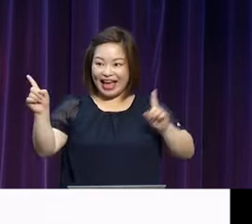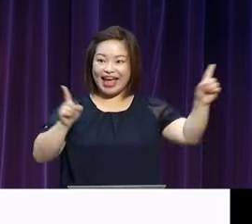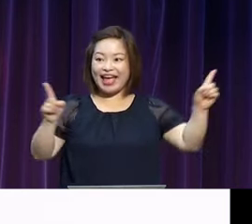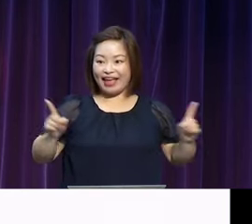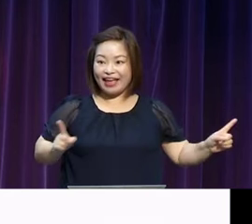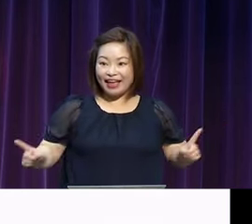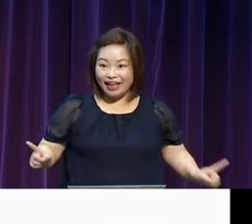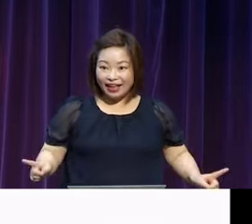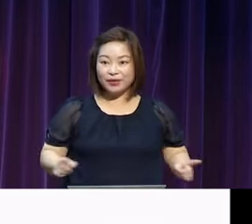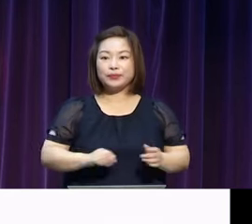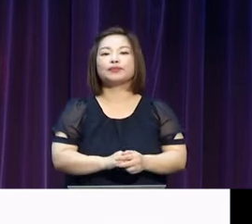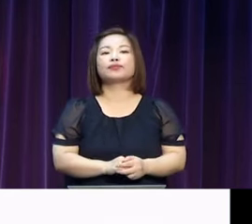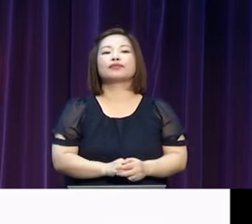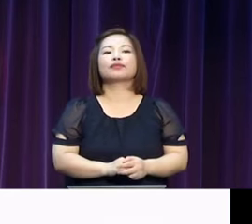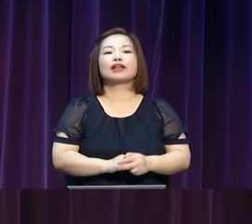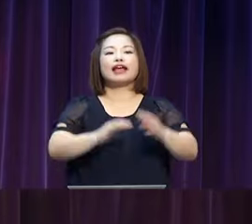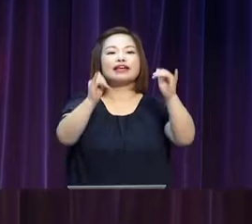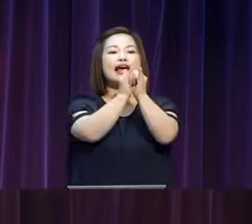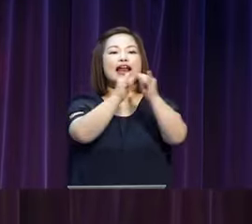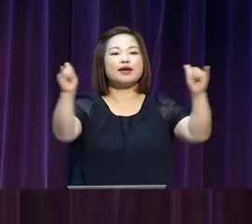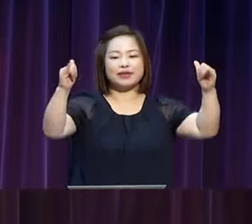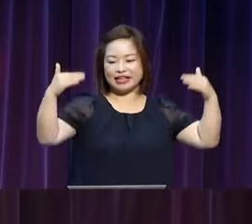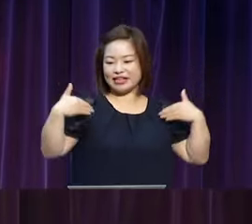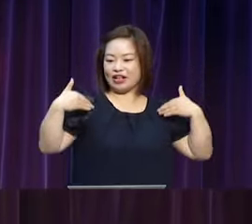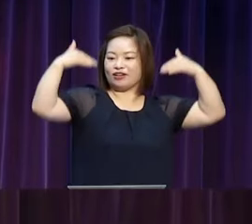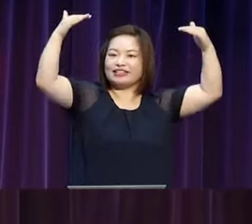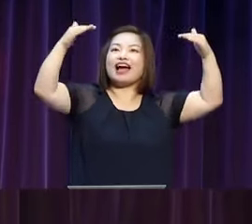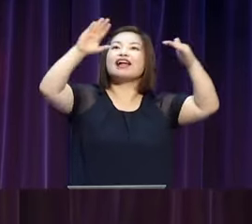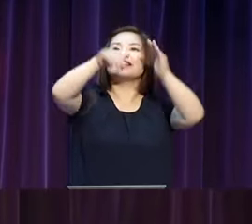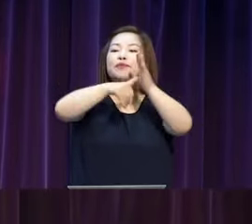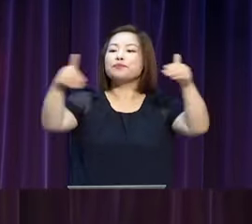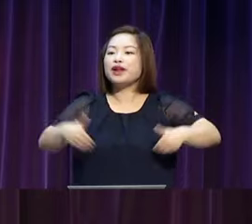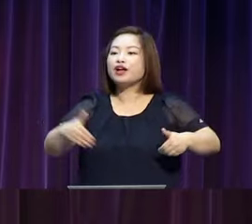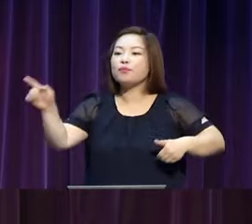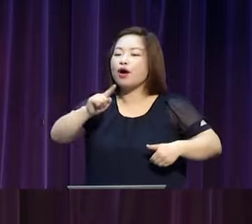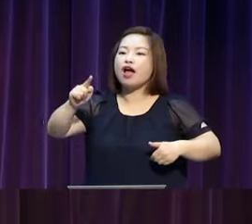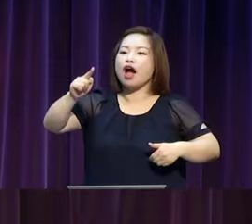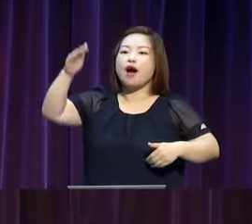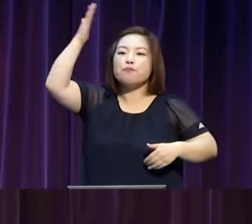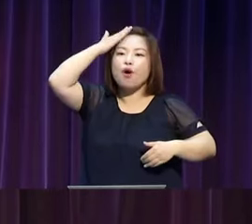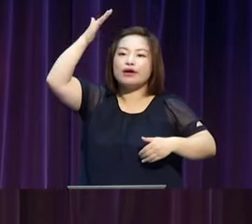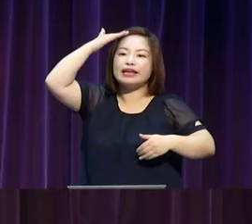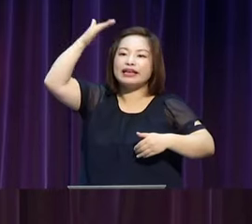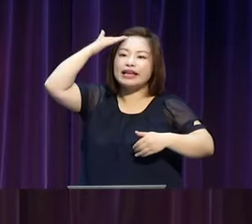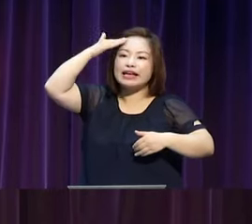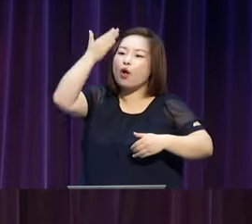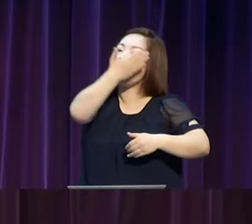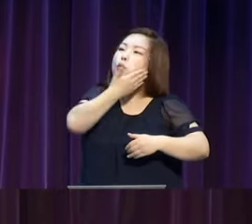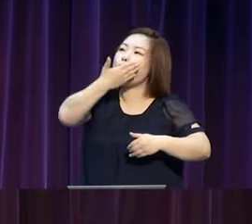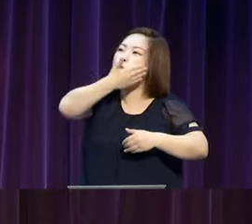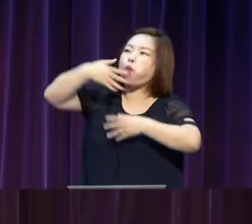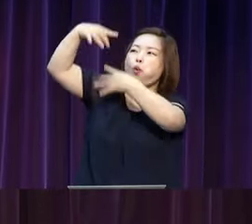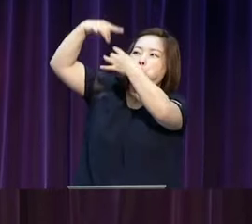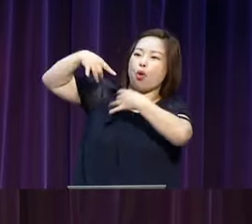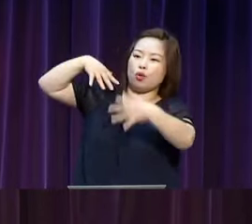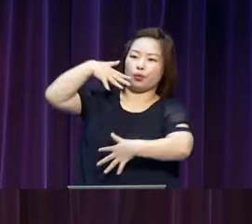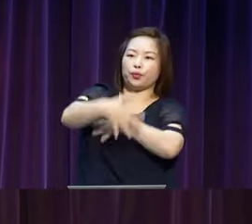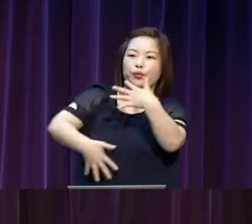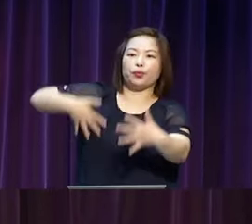그러면 사람이 성장할 때 뭐가 필요하냐면 머리에서부터 오는 공급이 필요한 거예요.